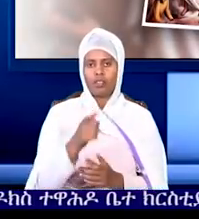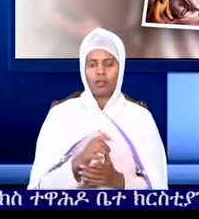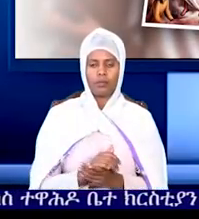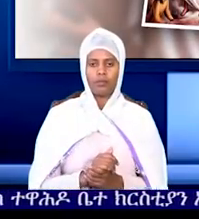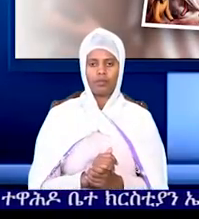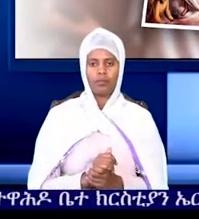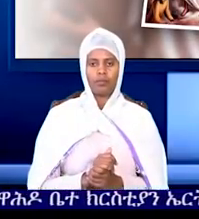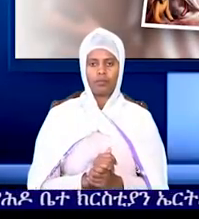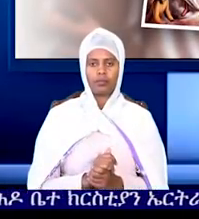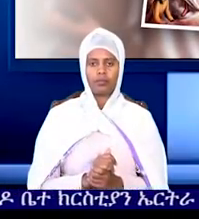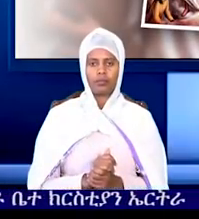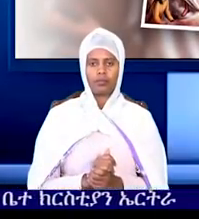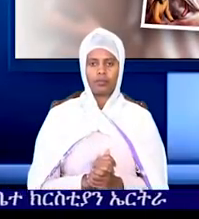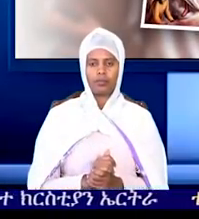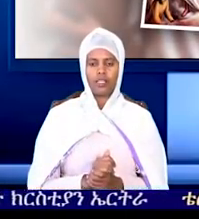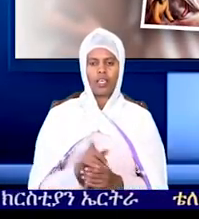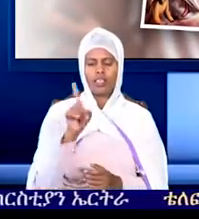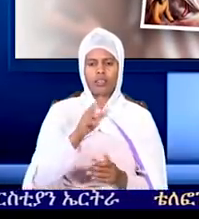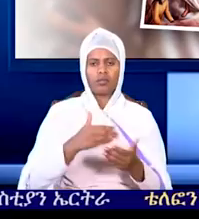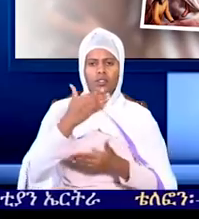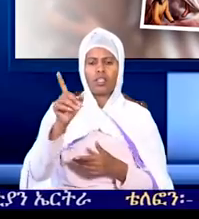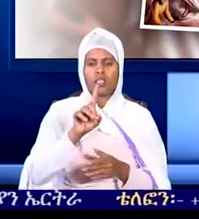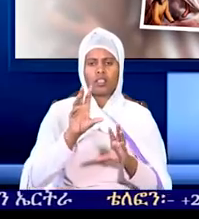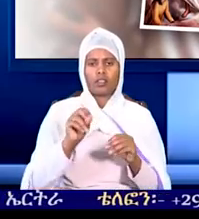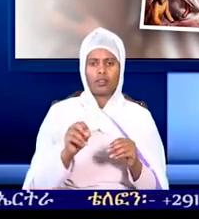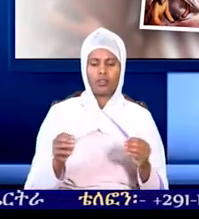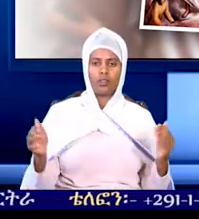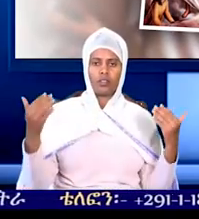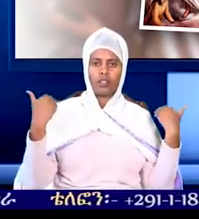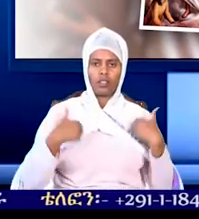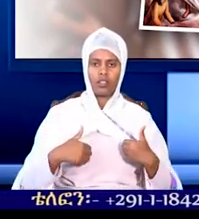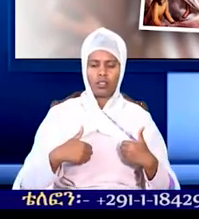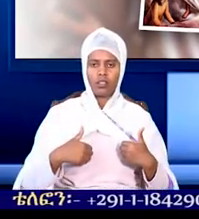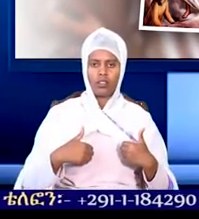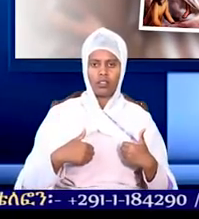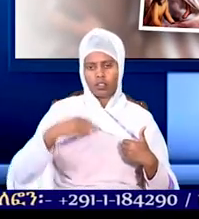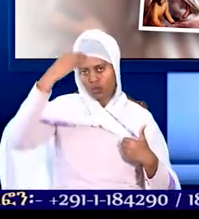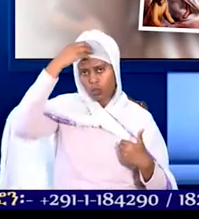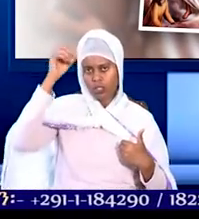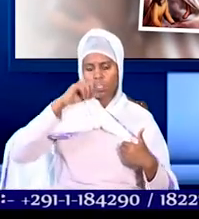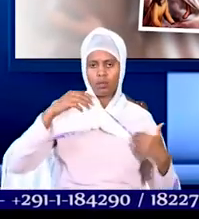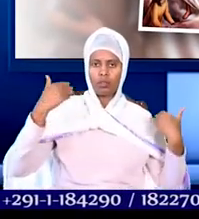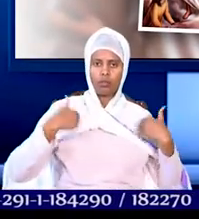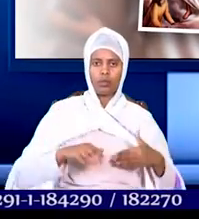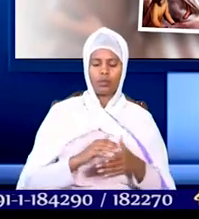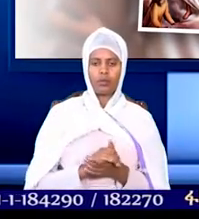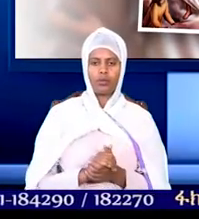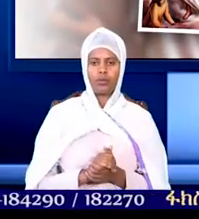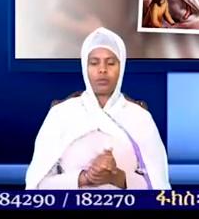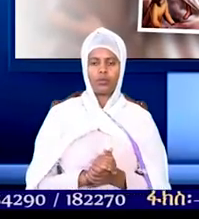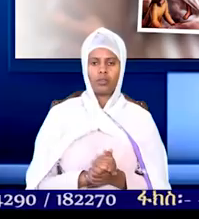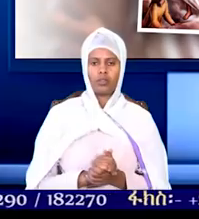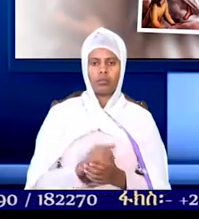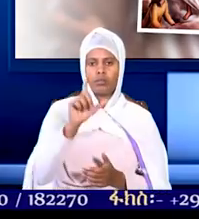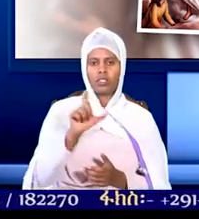ብድሕሪኡ በለ ብድሕሪኡ በለ ብድሕሪኡ ኤና እዩ ወቀተለ ፀረ በድሕሪ ጎይታ ብየን ተሰቂሉ